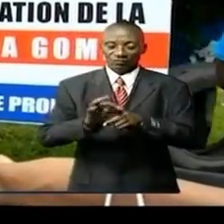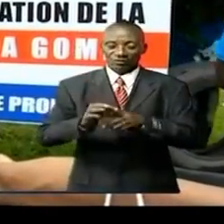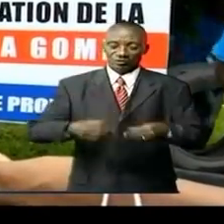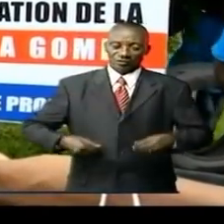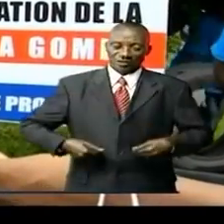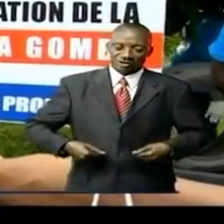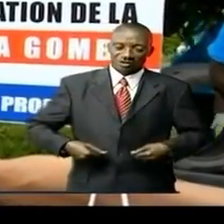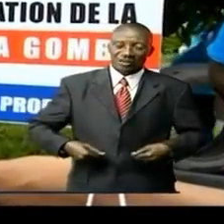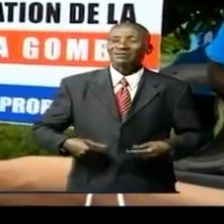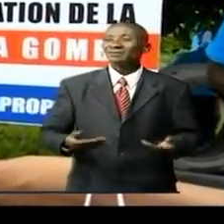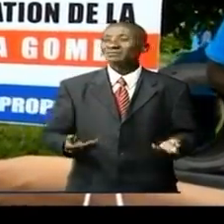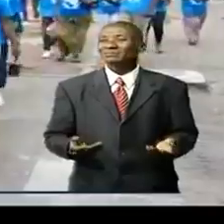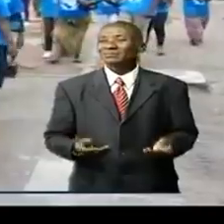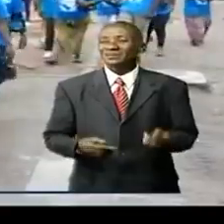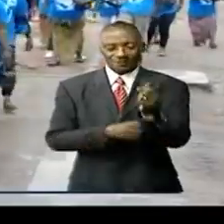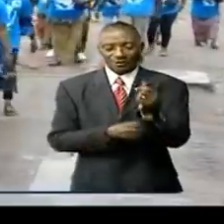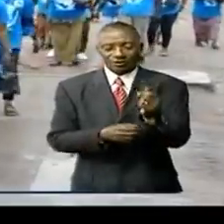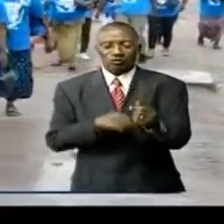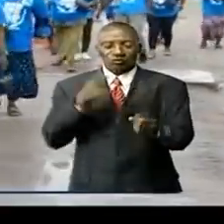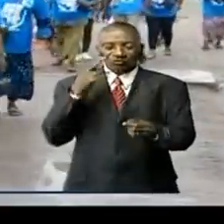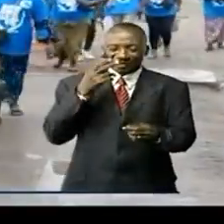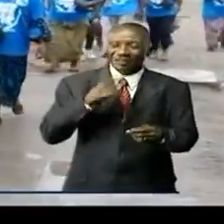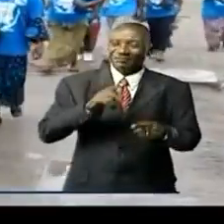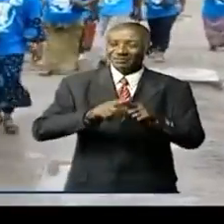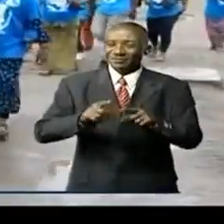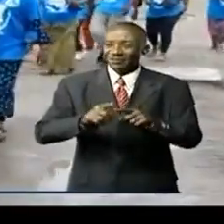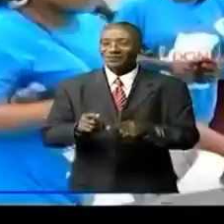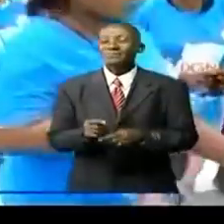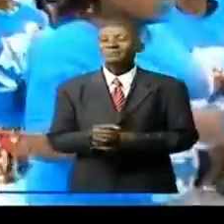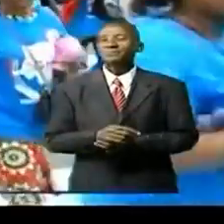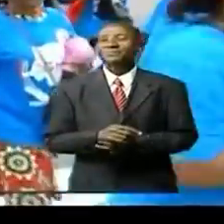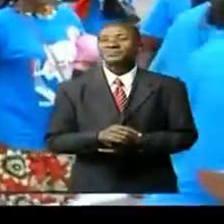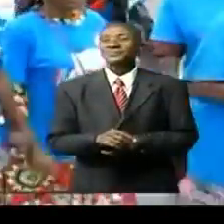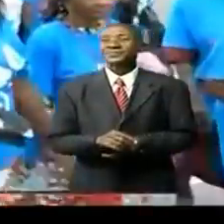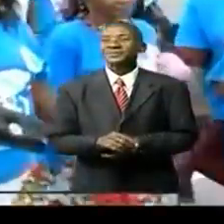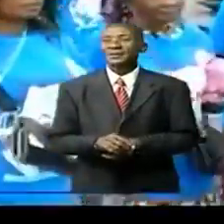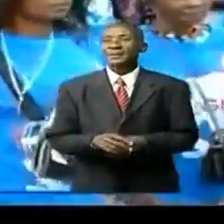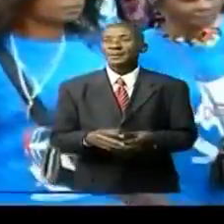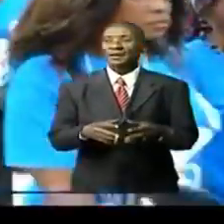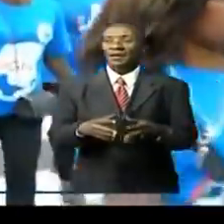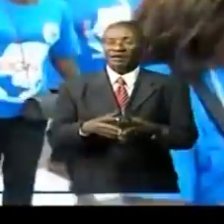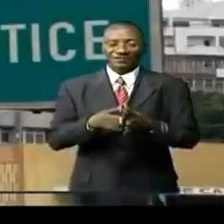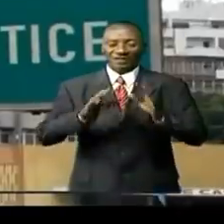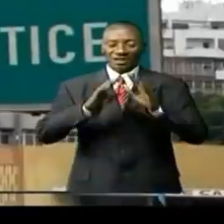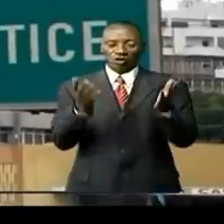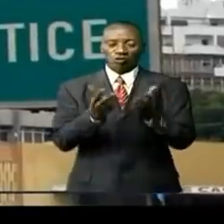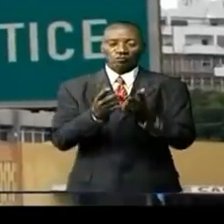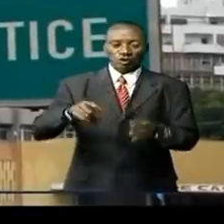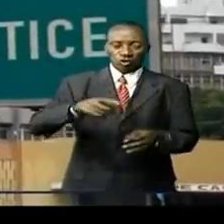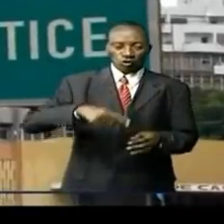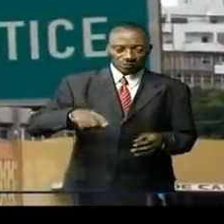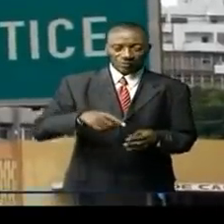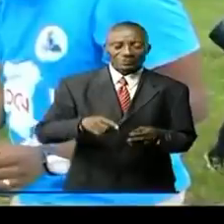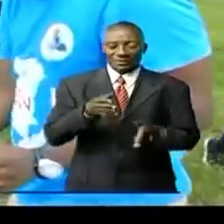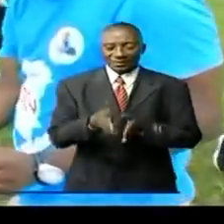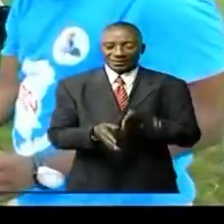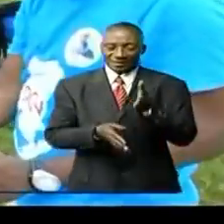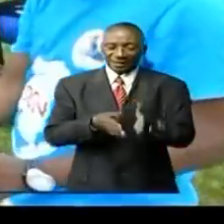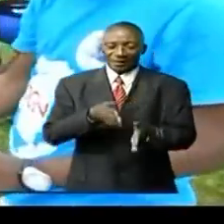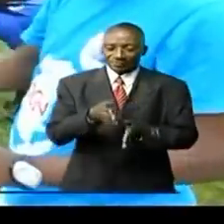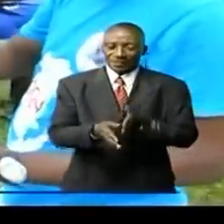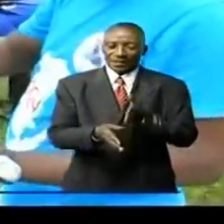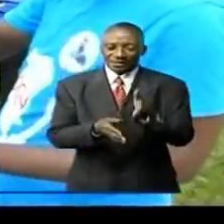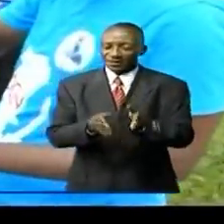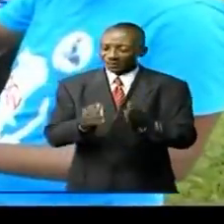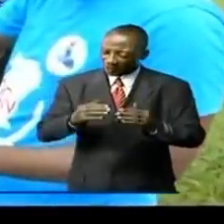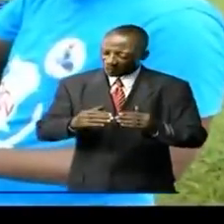aux personnes vulnérables. En collaboration avec la commune de la Gombe, cette marche s'est poursuivie jusqu'au rond-point de la cour de